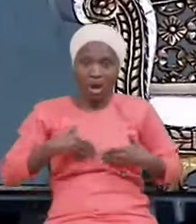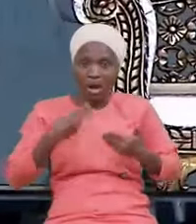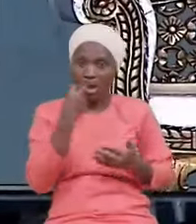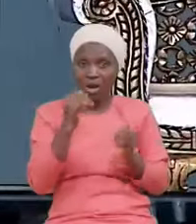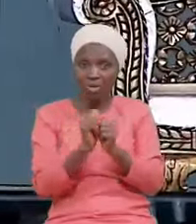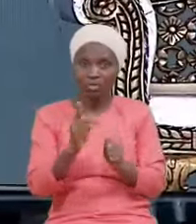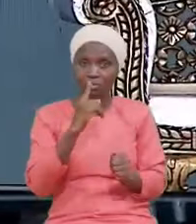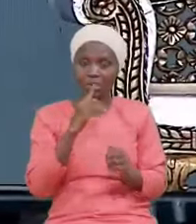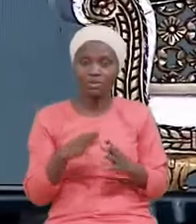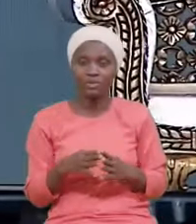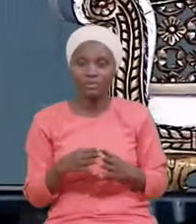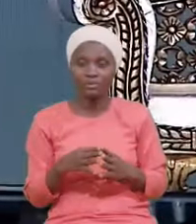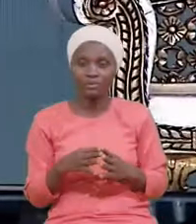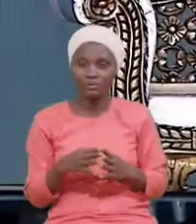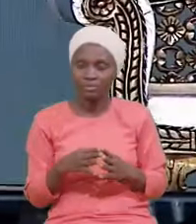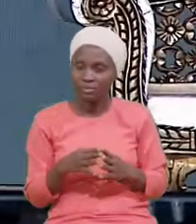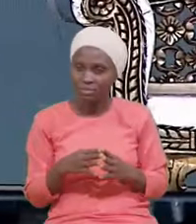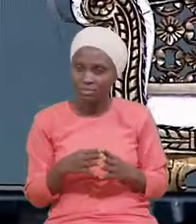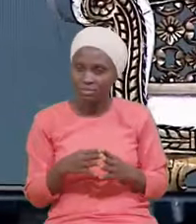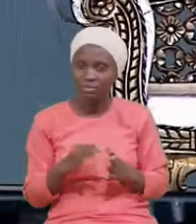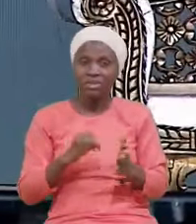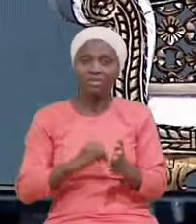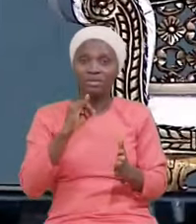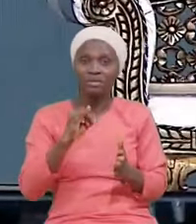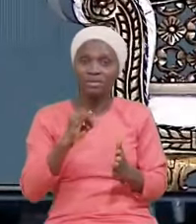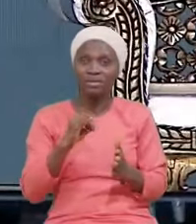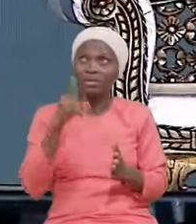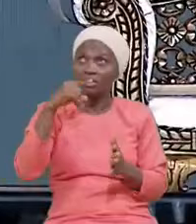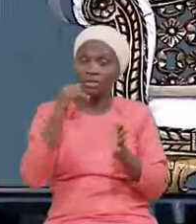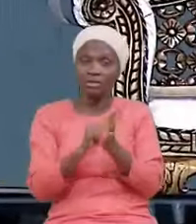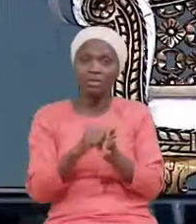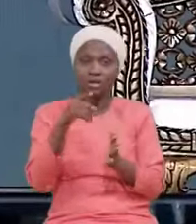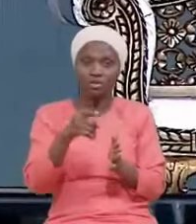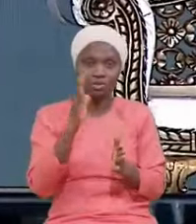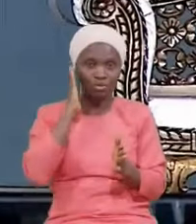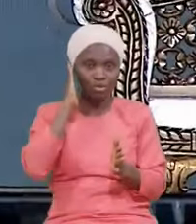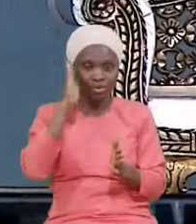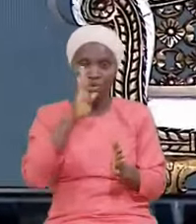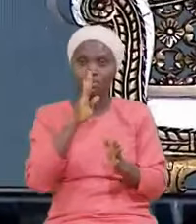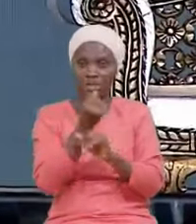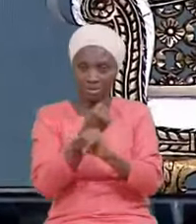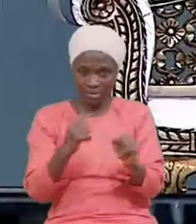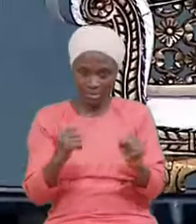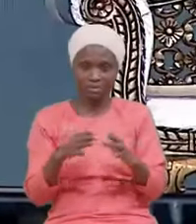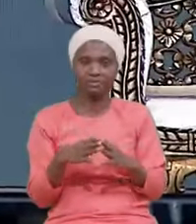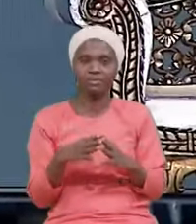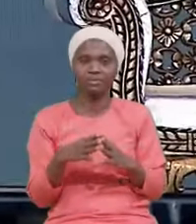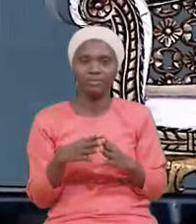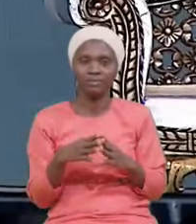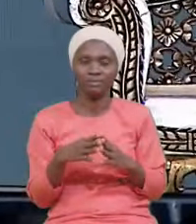మీ హృదయములో విశ్వసించి నోటితో ఒప్పుకుంటే it says thou shalt be saved ఆయన అంటున్నారు